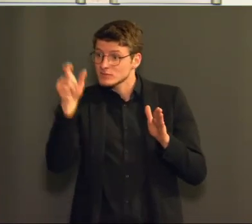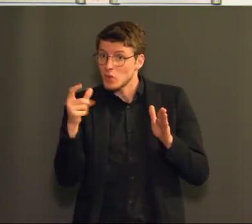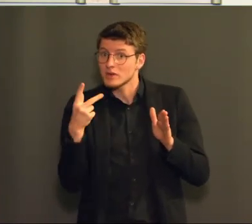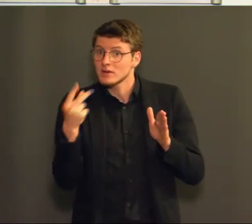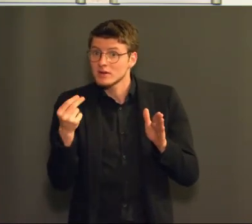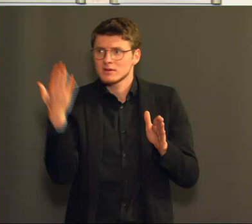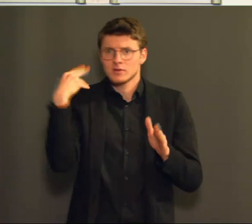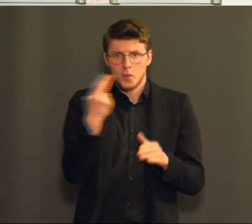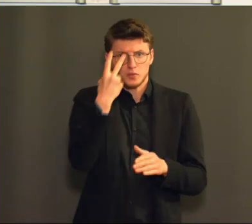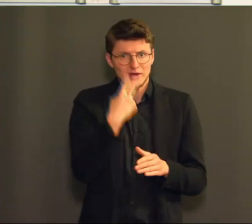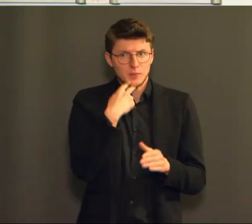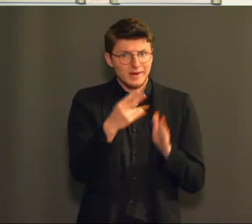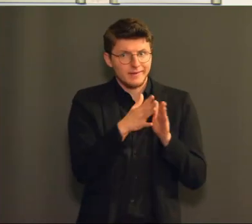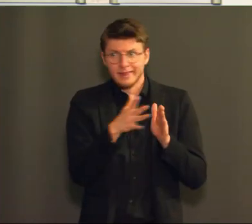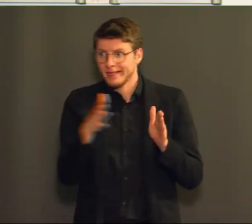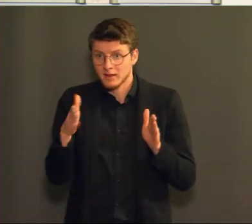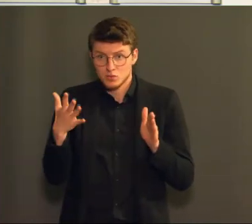ooit 2 weken was.